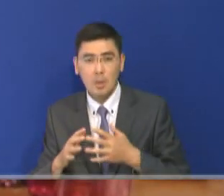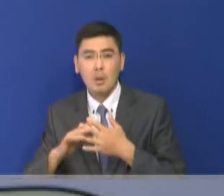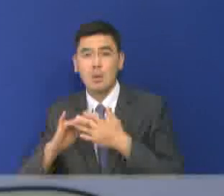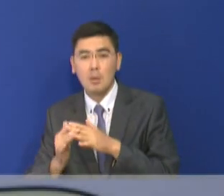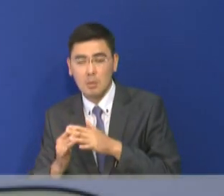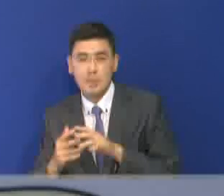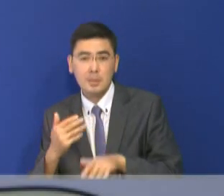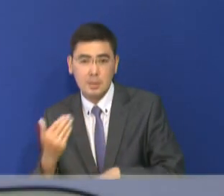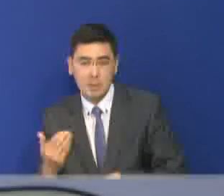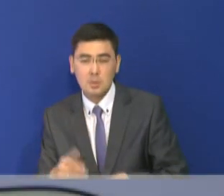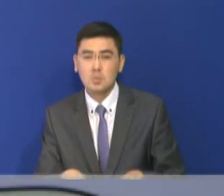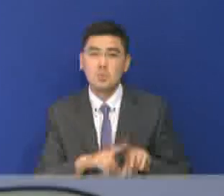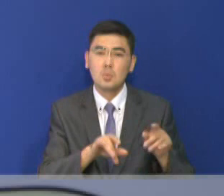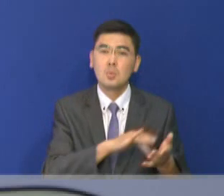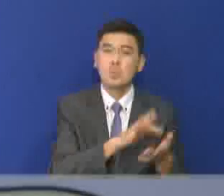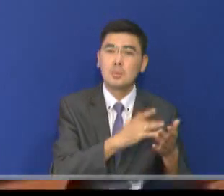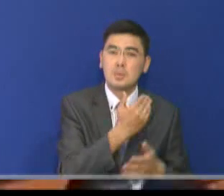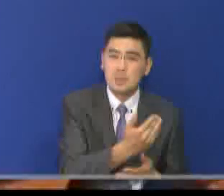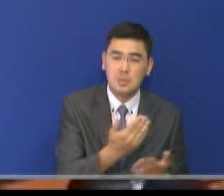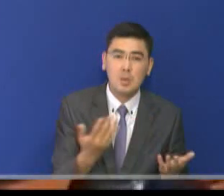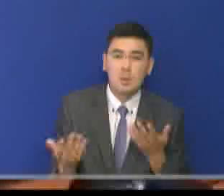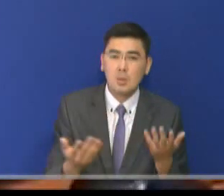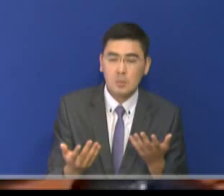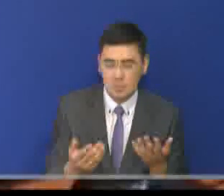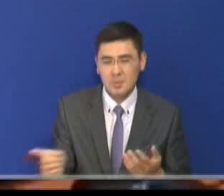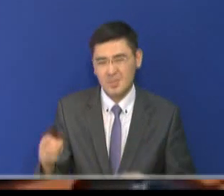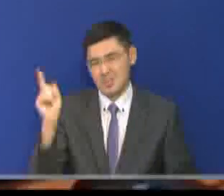городскими и сельскими учебными заведениями.